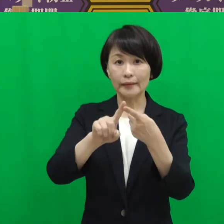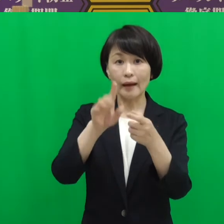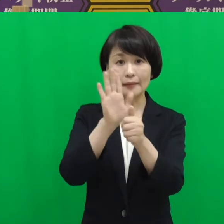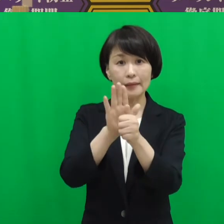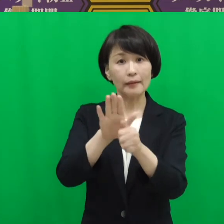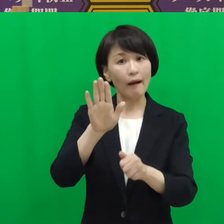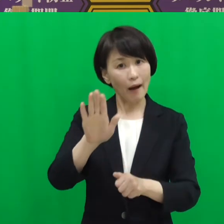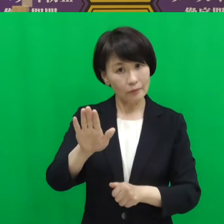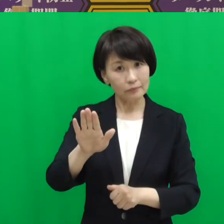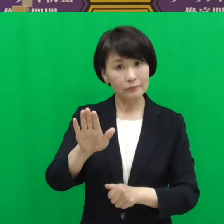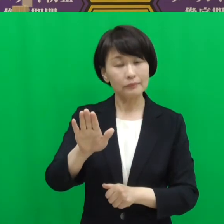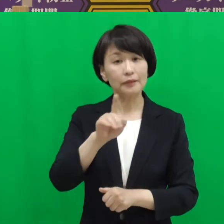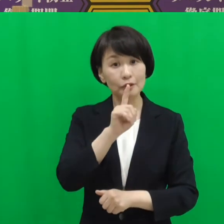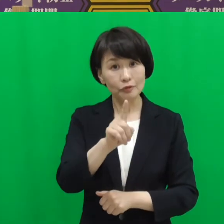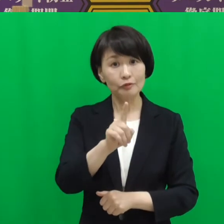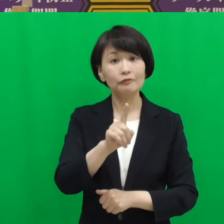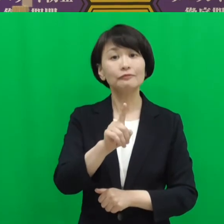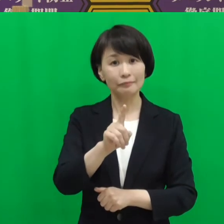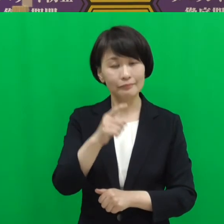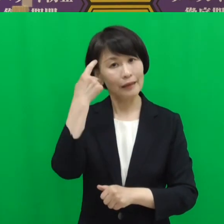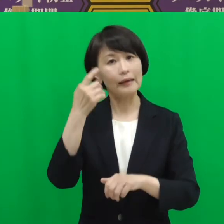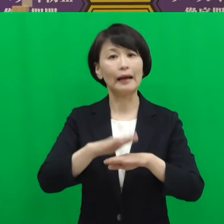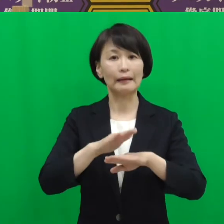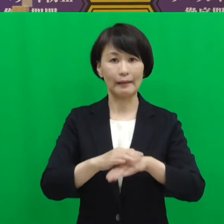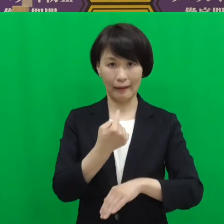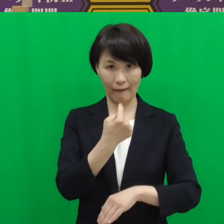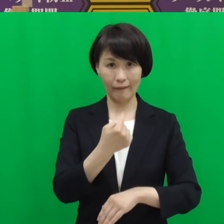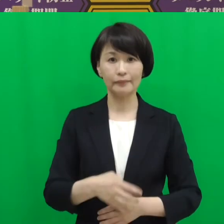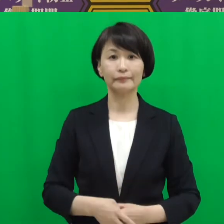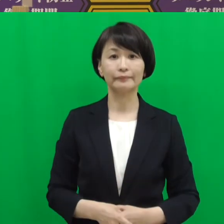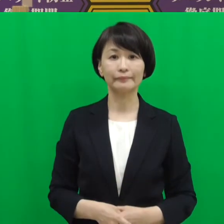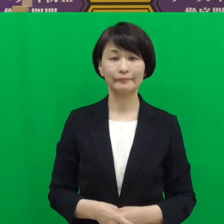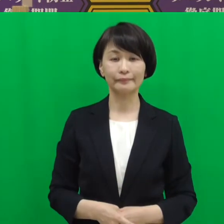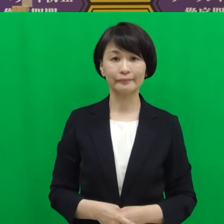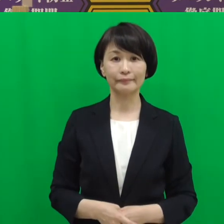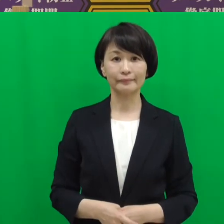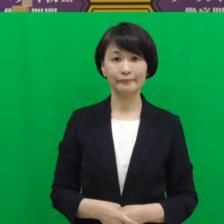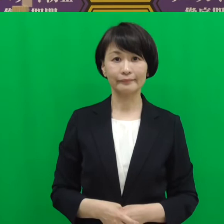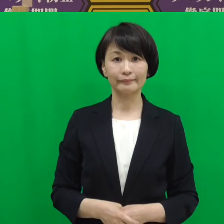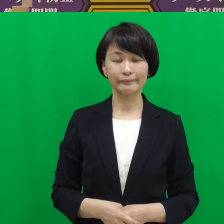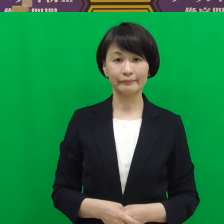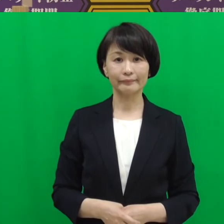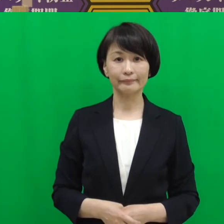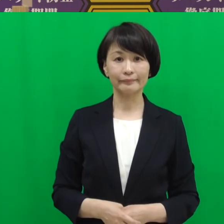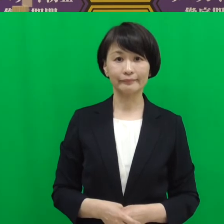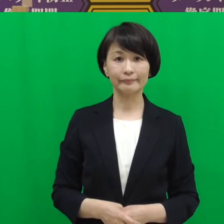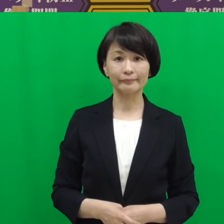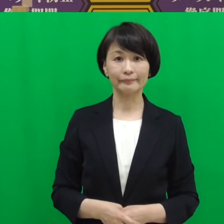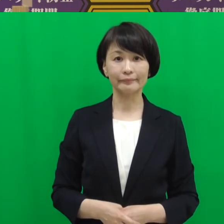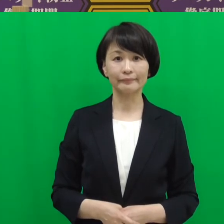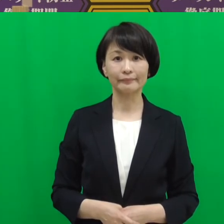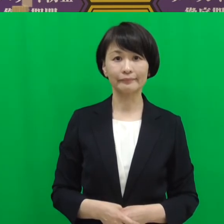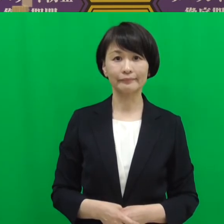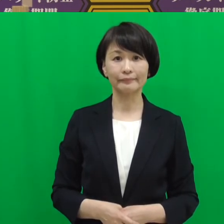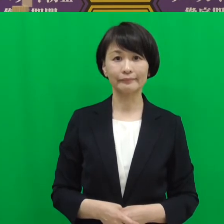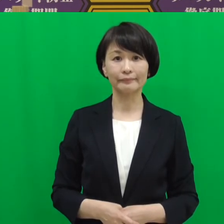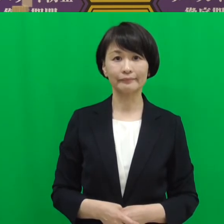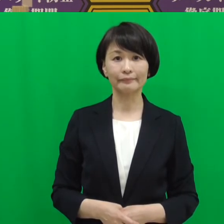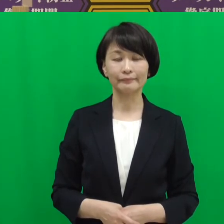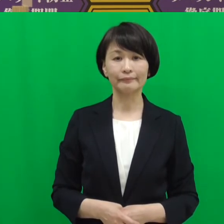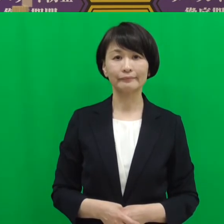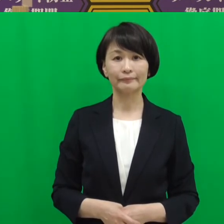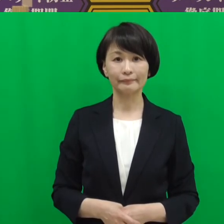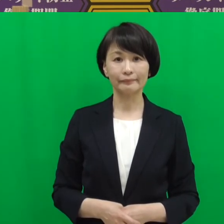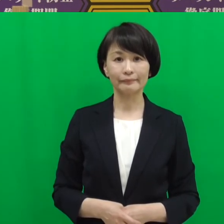るんだということが私の考えのベースにあるということでございます。とはいえですね、なかな